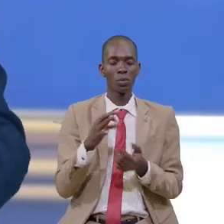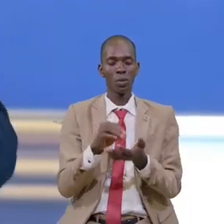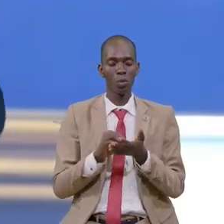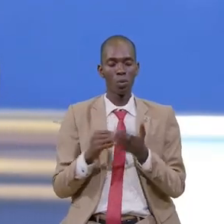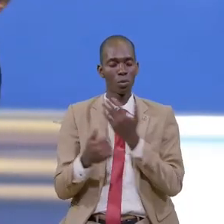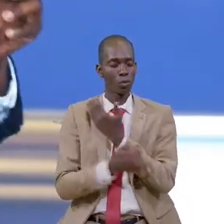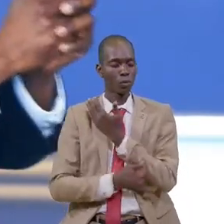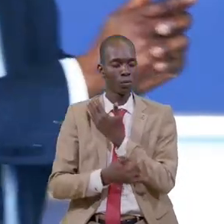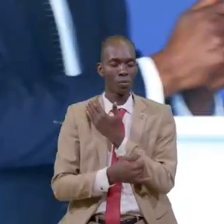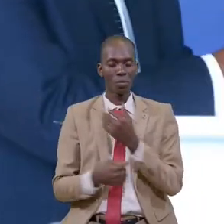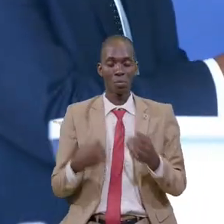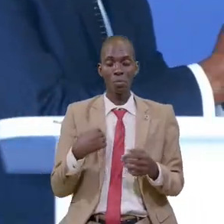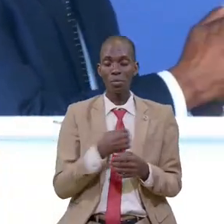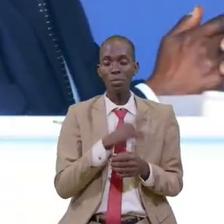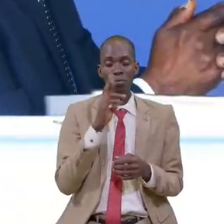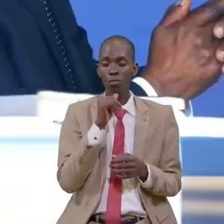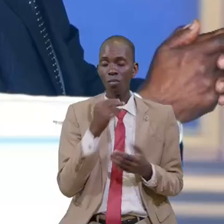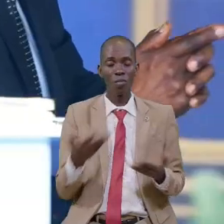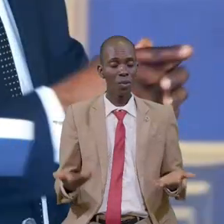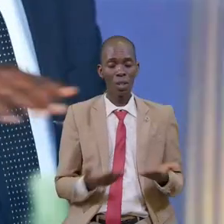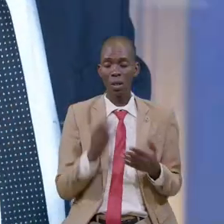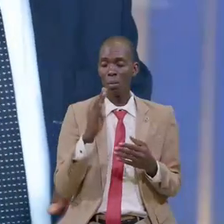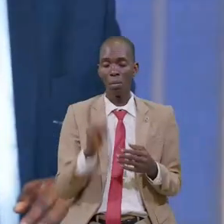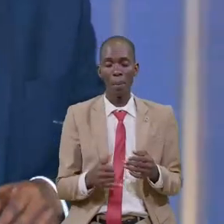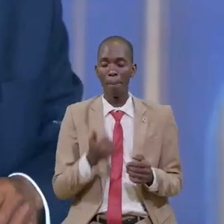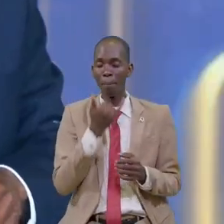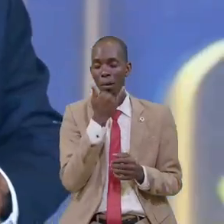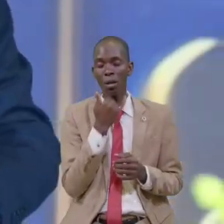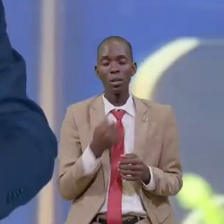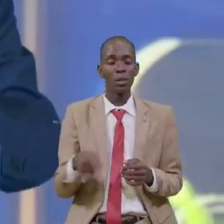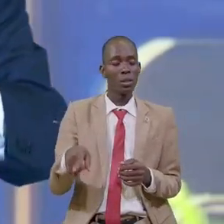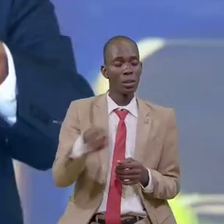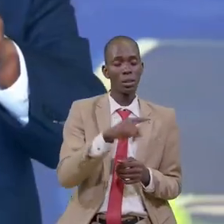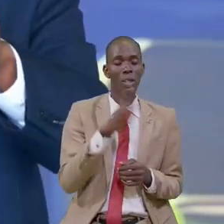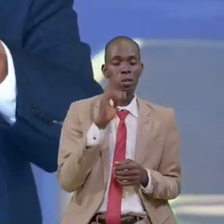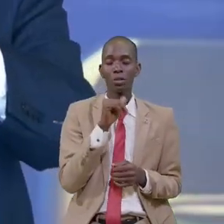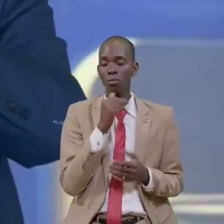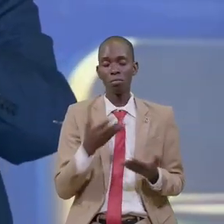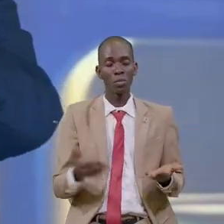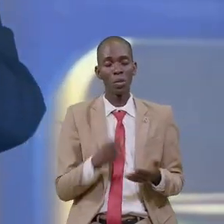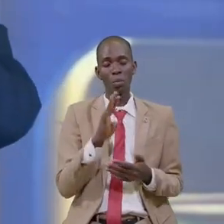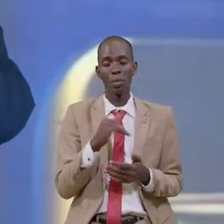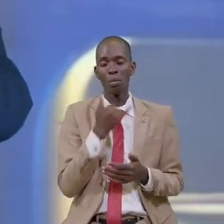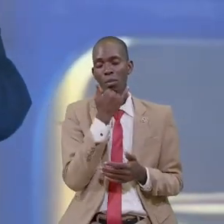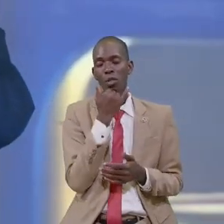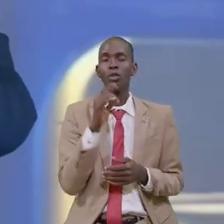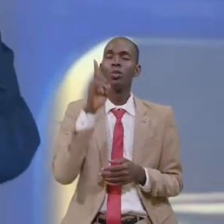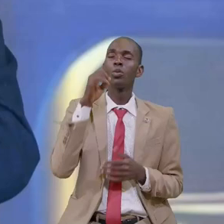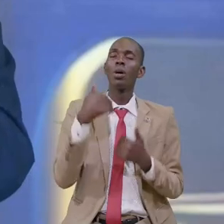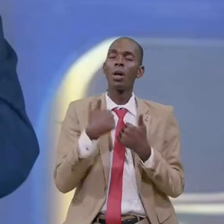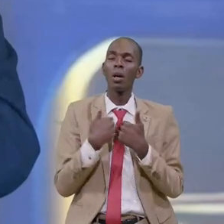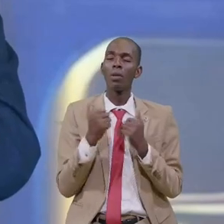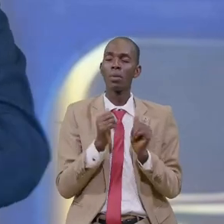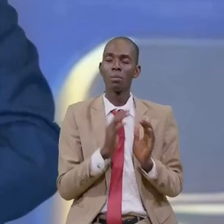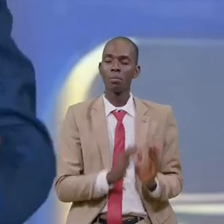par accident. Ils ne sont pas là-bas aussi par accident. Tu as un plan, tu